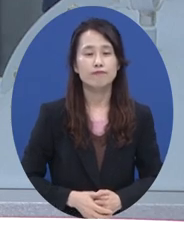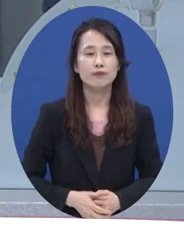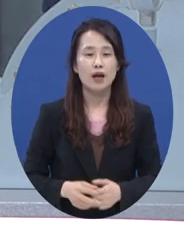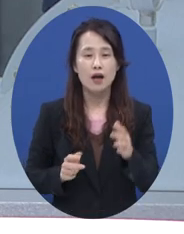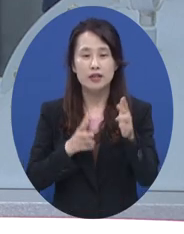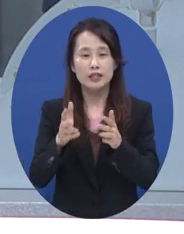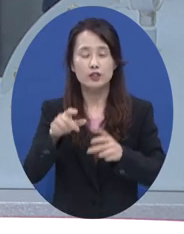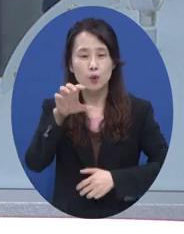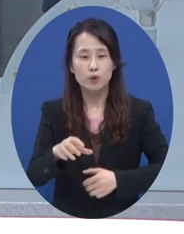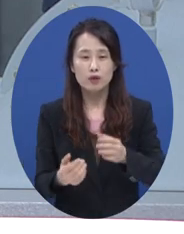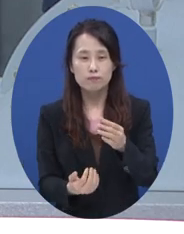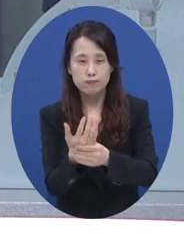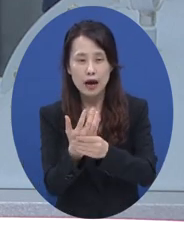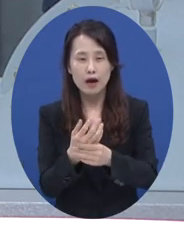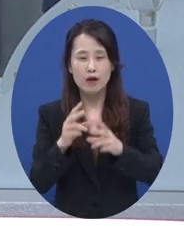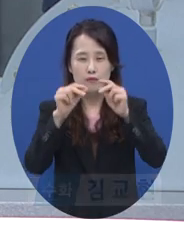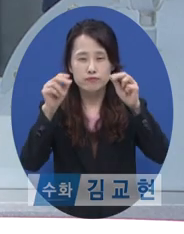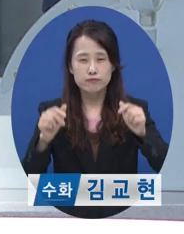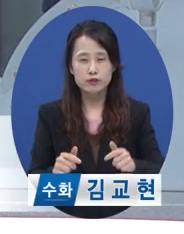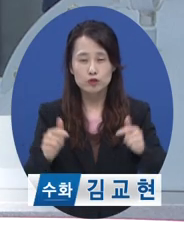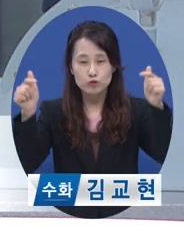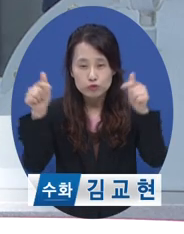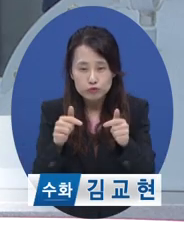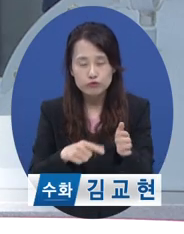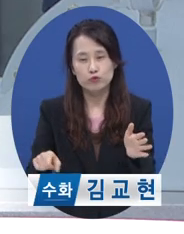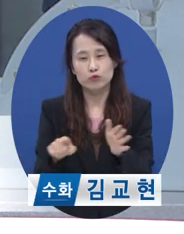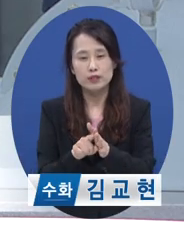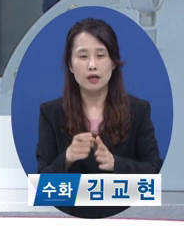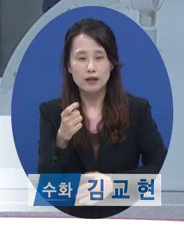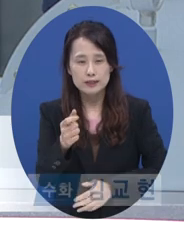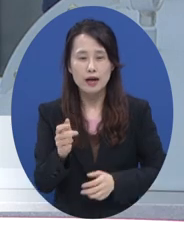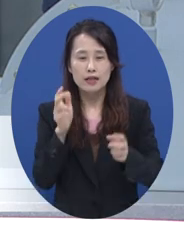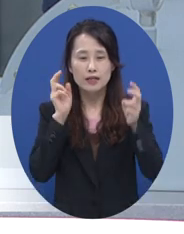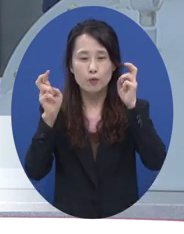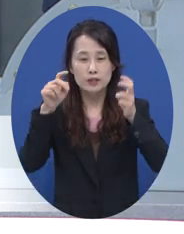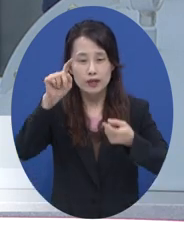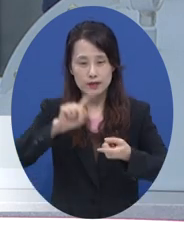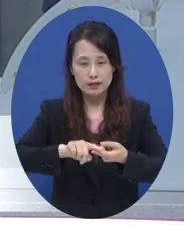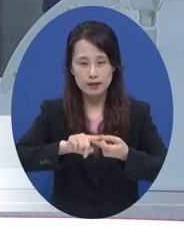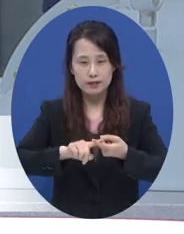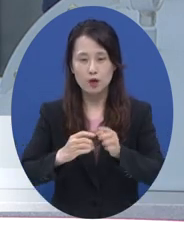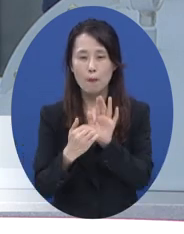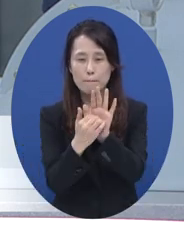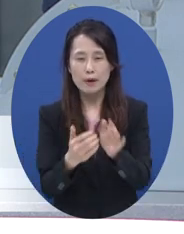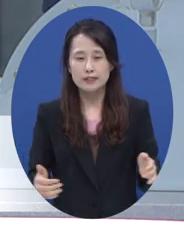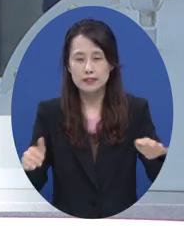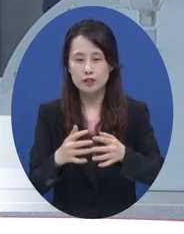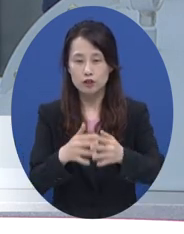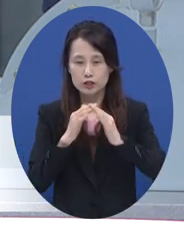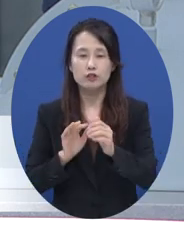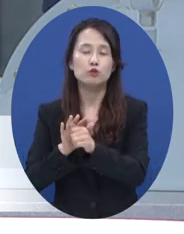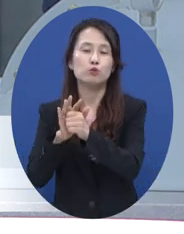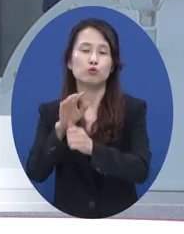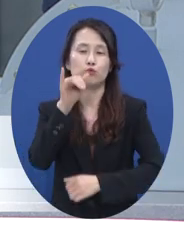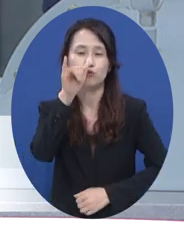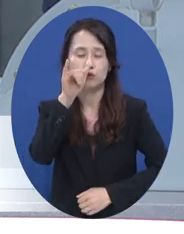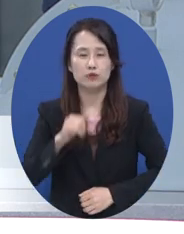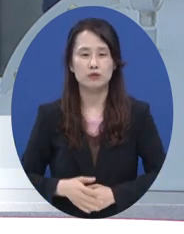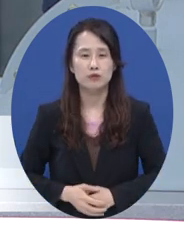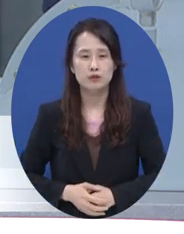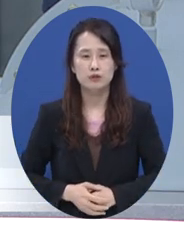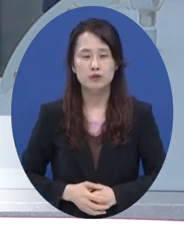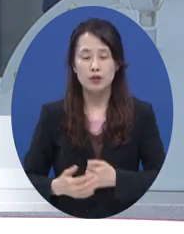경기도는 산업 현장에서 발생하는 미세먼지를 줄이기 위해 소규모 사업장을 대상으로 방지시설 설치를 지원하고